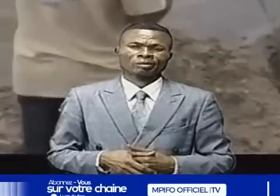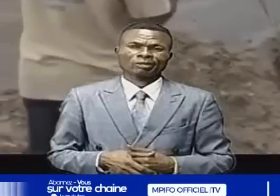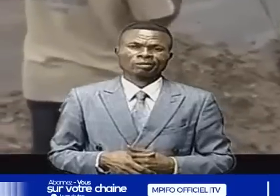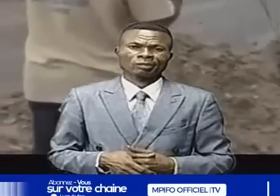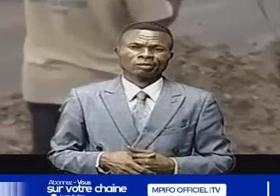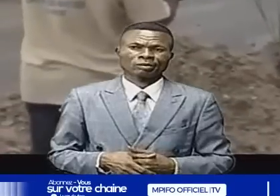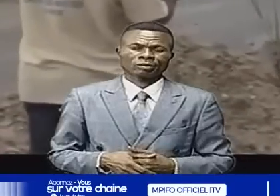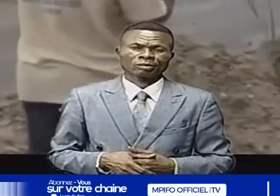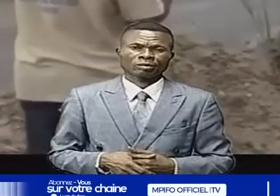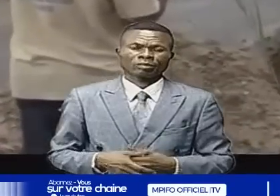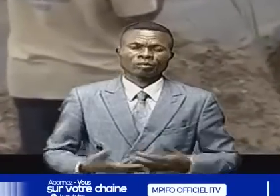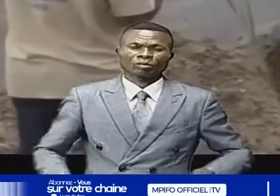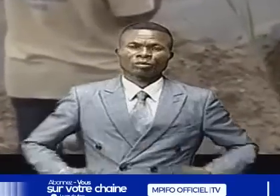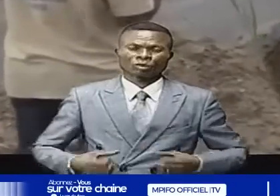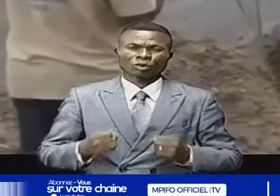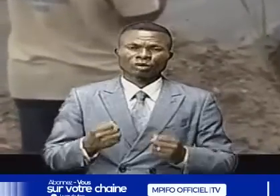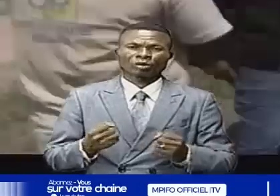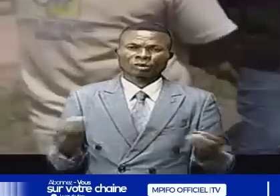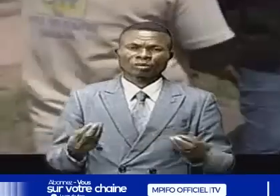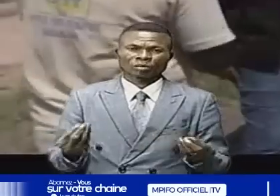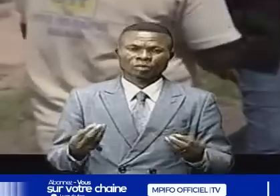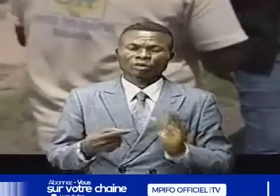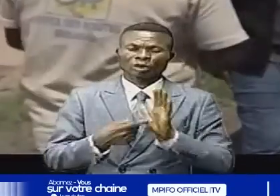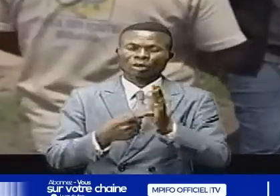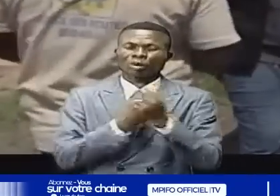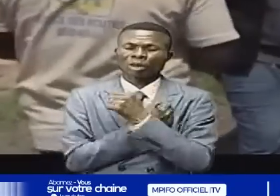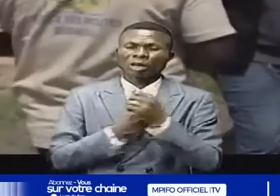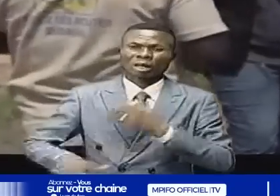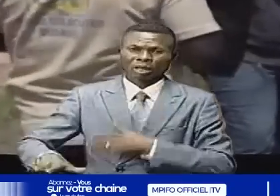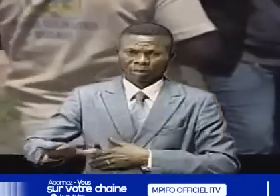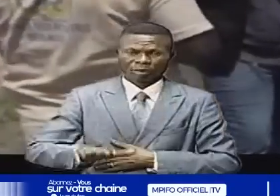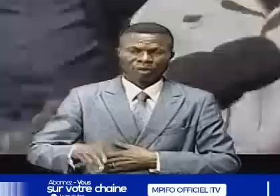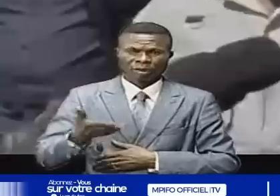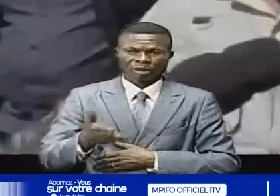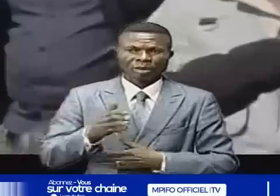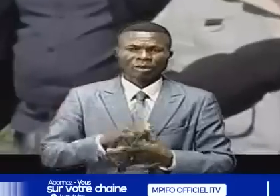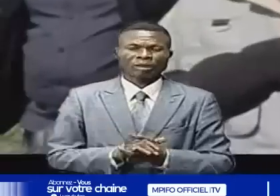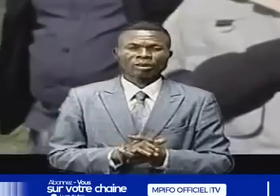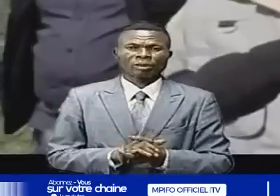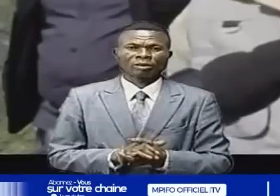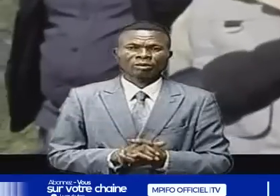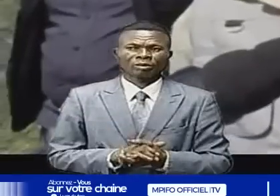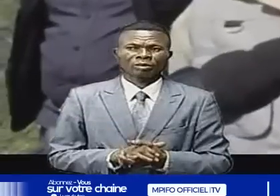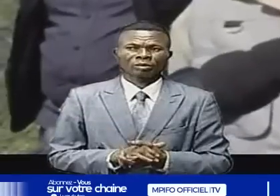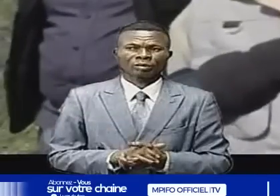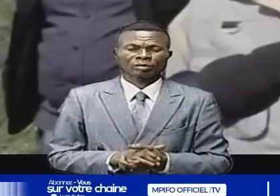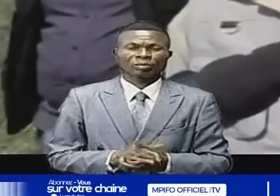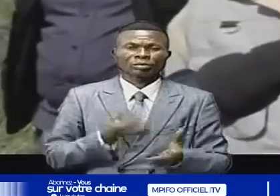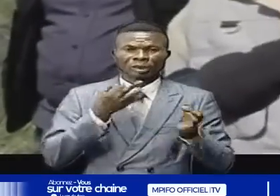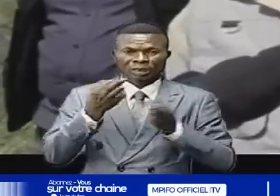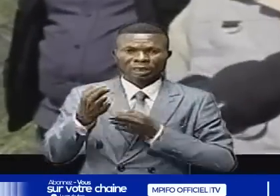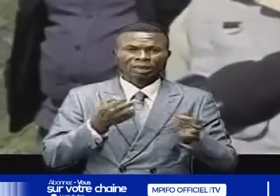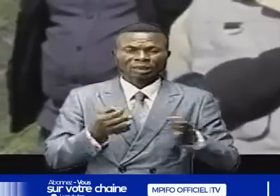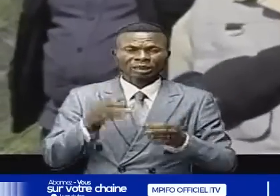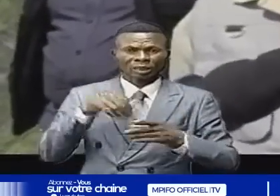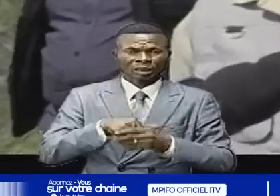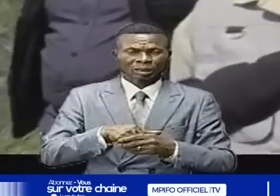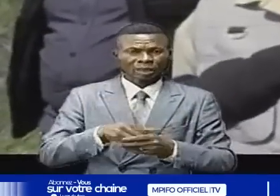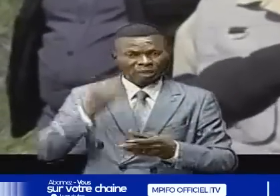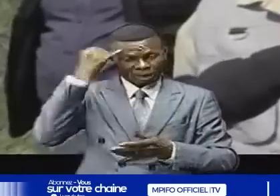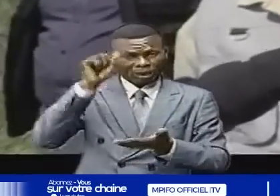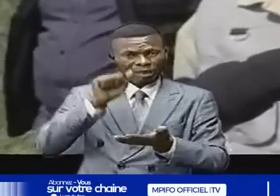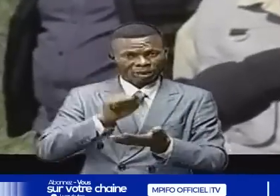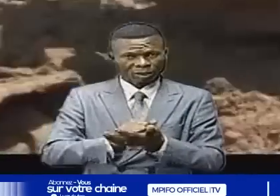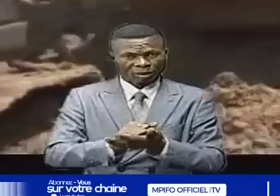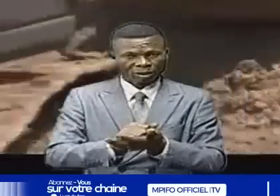Son homologue du Fonds national d'entretien routier, Foner Sud Kivu, Edouard Baloulé-Bouamimouchetere, a indiqué que dans le souci de rendre fluide